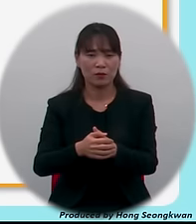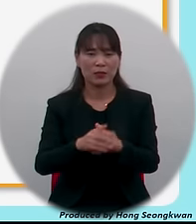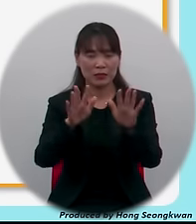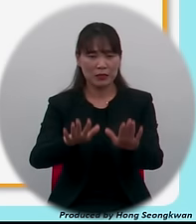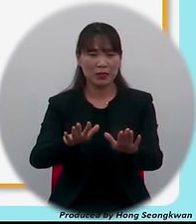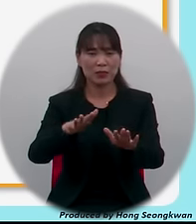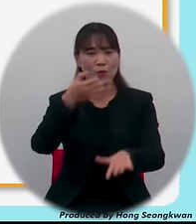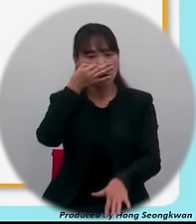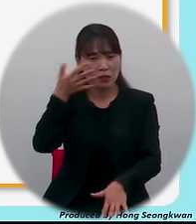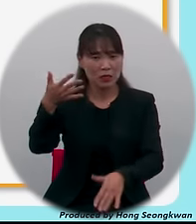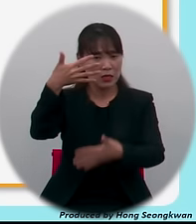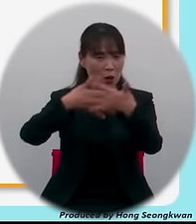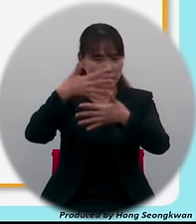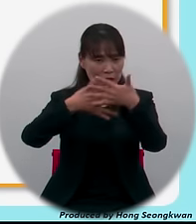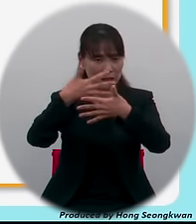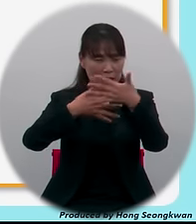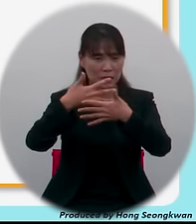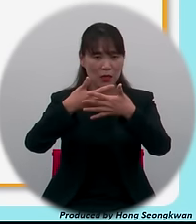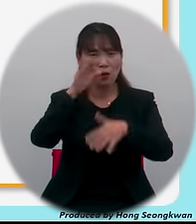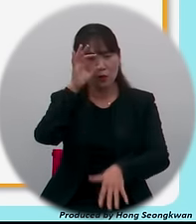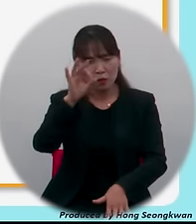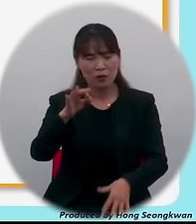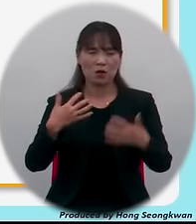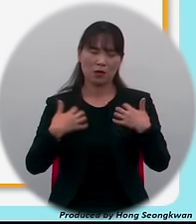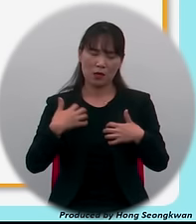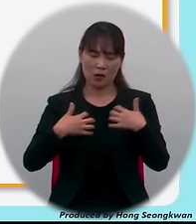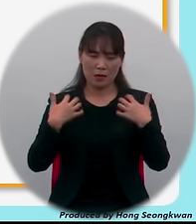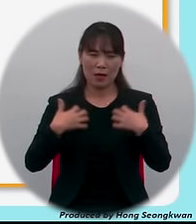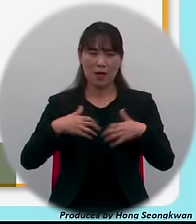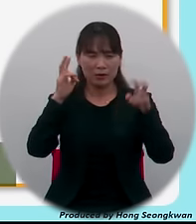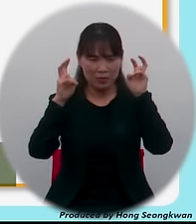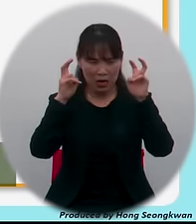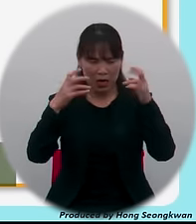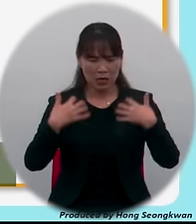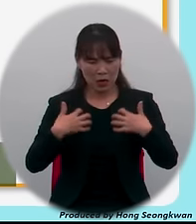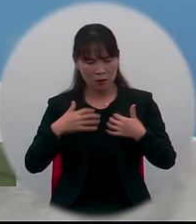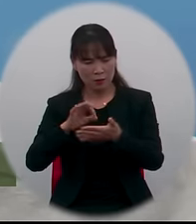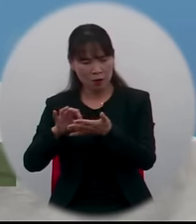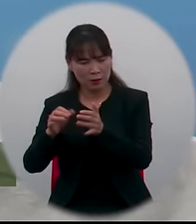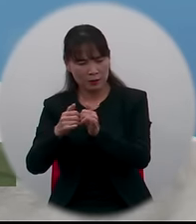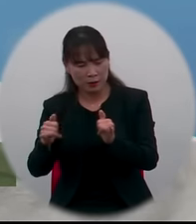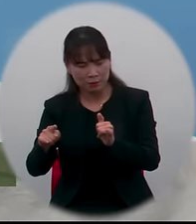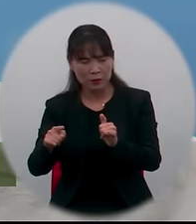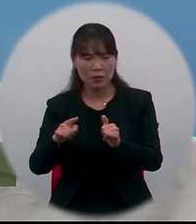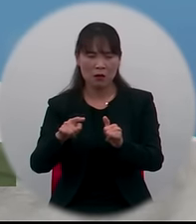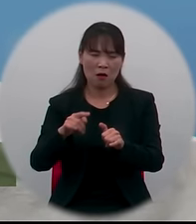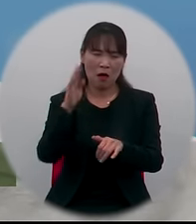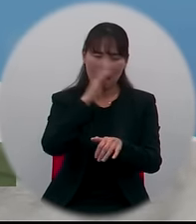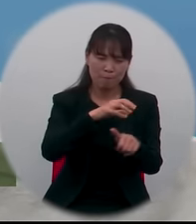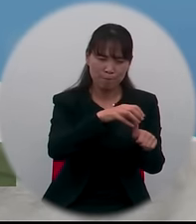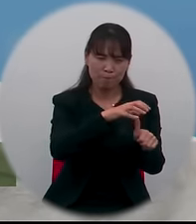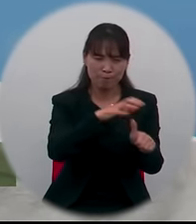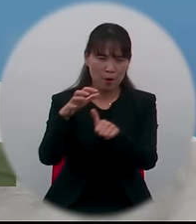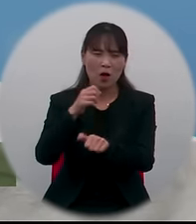그리고 난 다음에는 지금 보여 드리는 자료의 영상들 보시면서 게임사가 게임 유저들의 심리를 어떻게